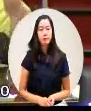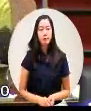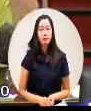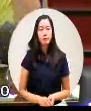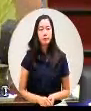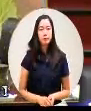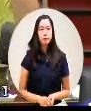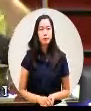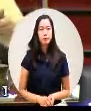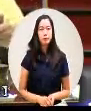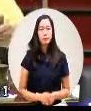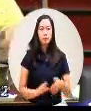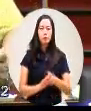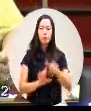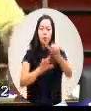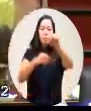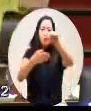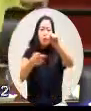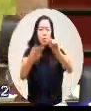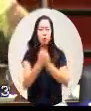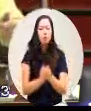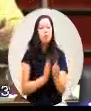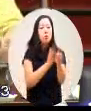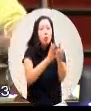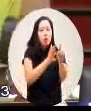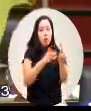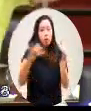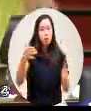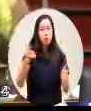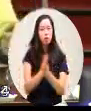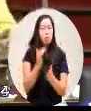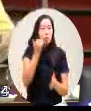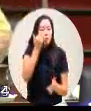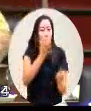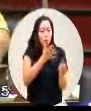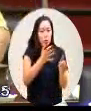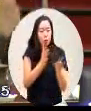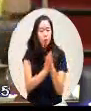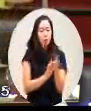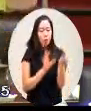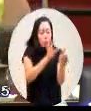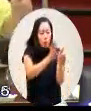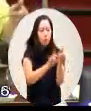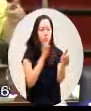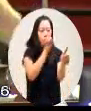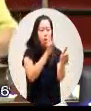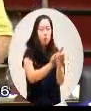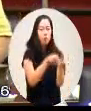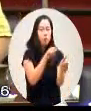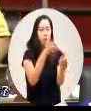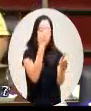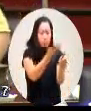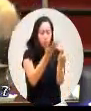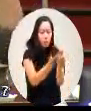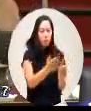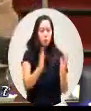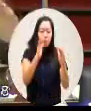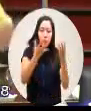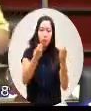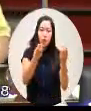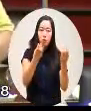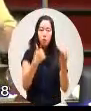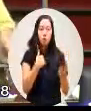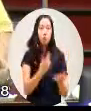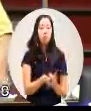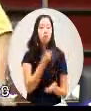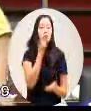当我还未止损，如果我来止损，有对于羞辱，对于有不礼貌的所在，我也可以